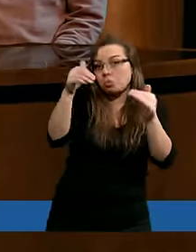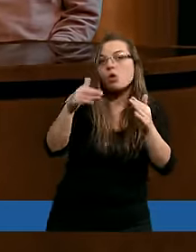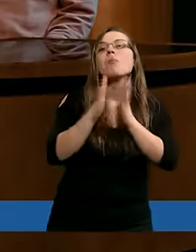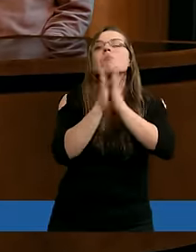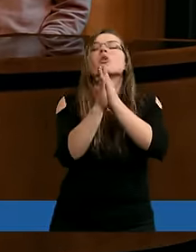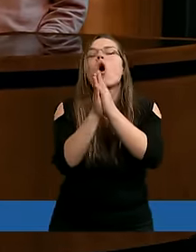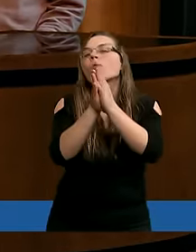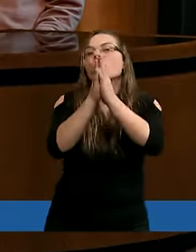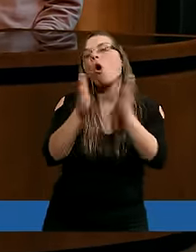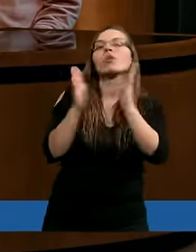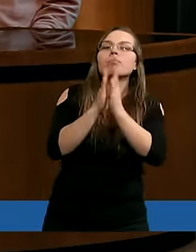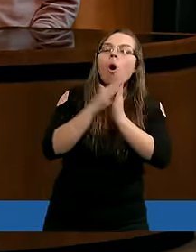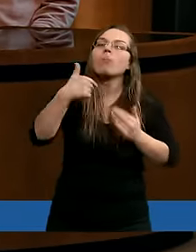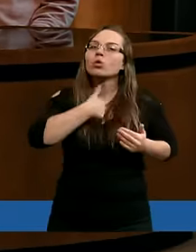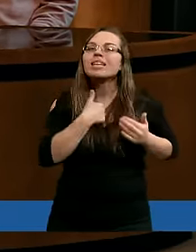modlić.